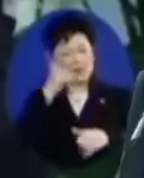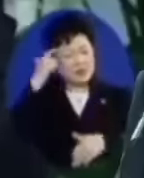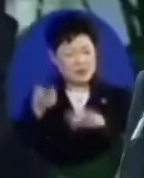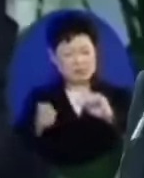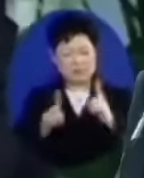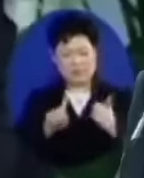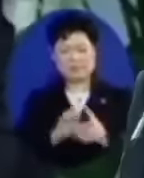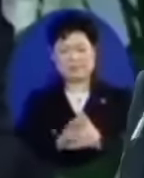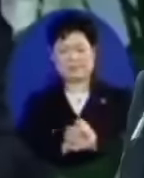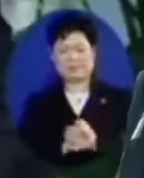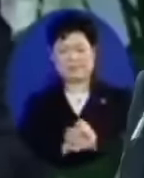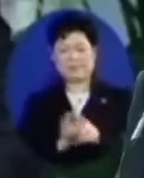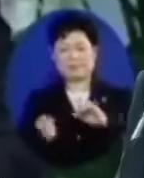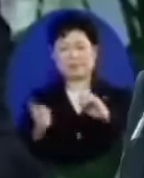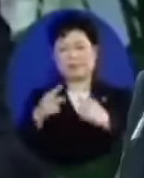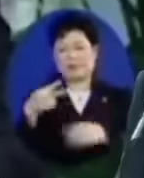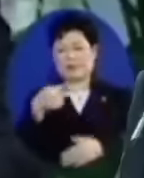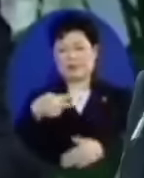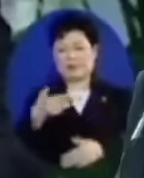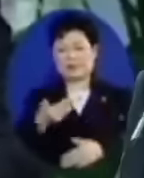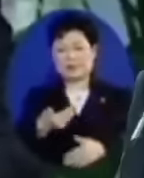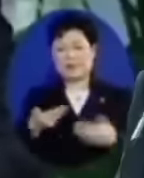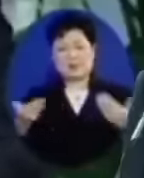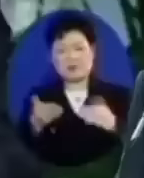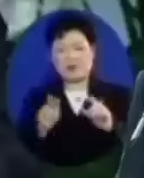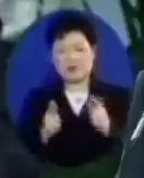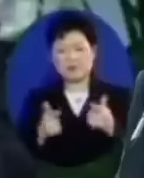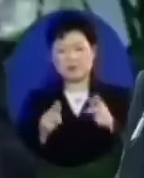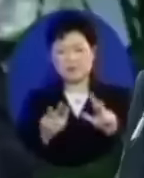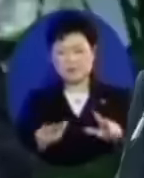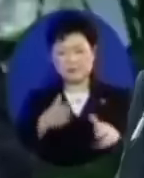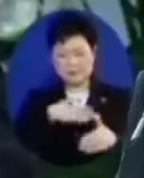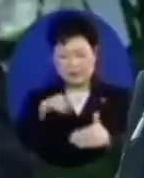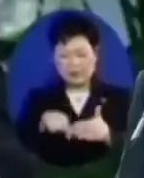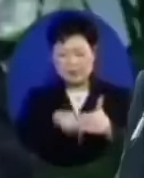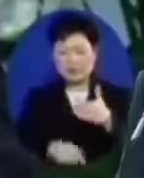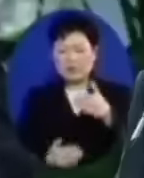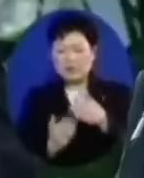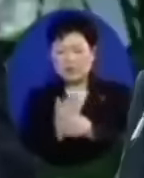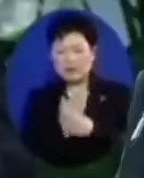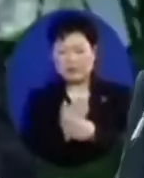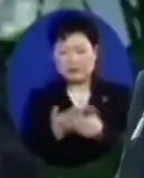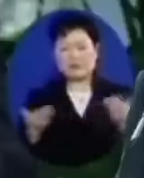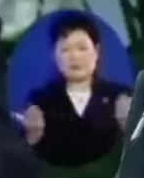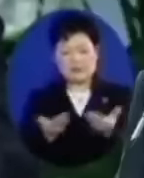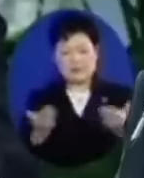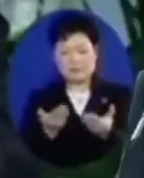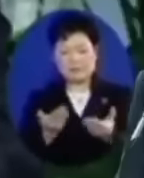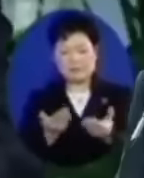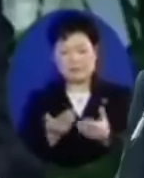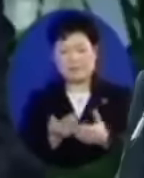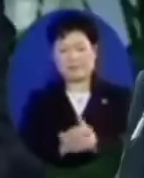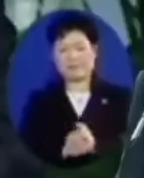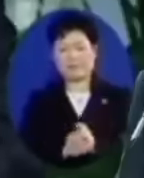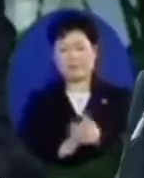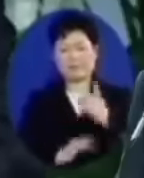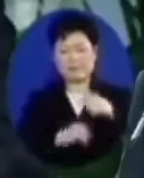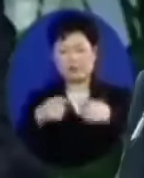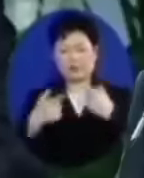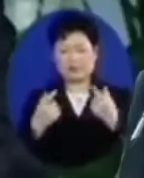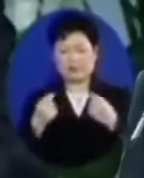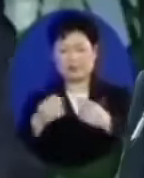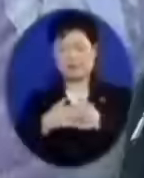것입니다. 부활은 2000년 전의 사건이 아니라 지금 내 속에서 일어난 사건인 것입니다. 따라 말씀하세요.